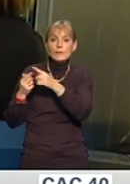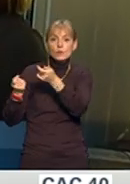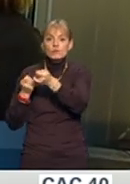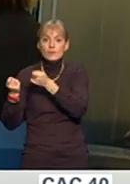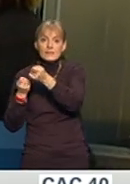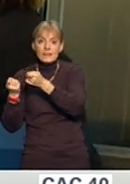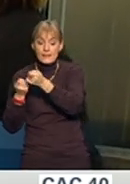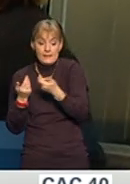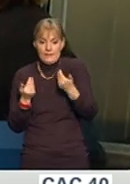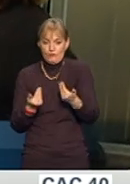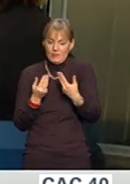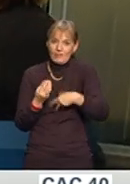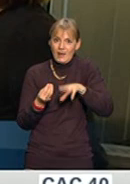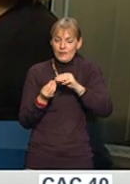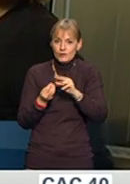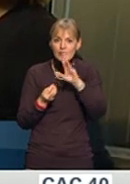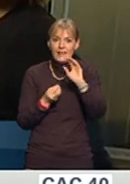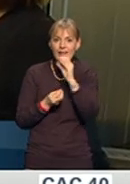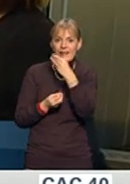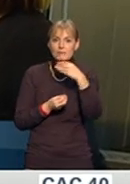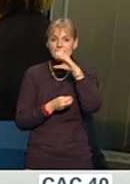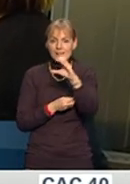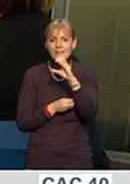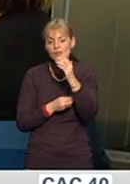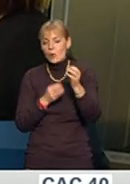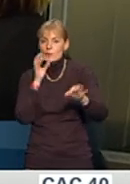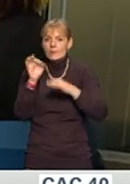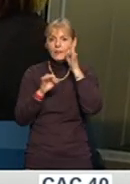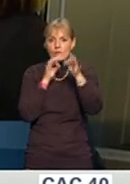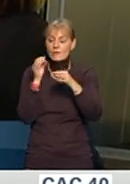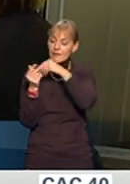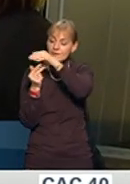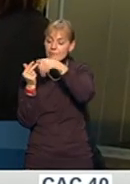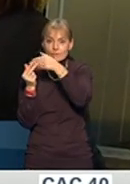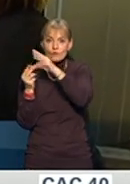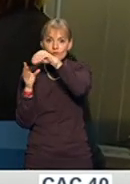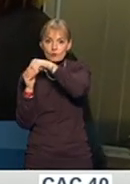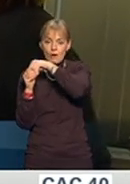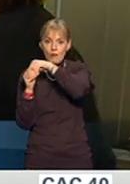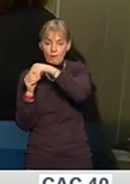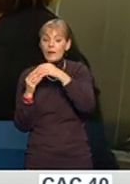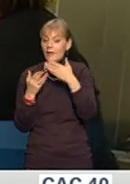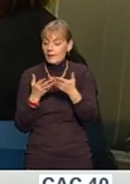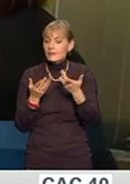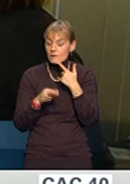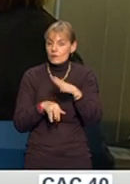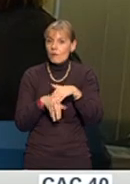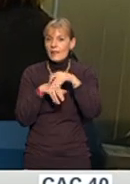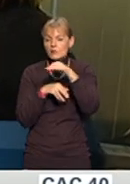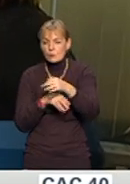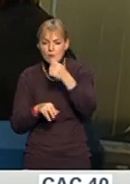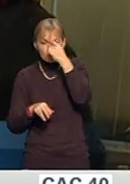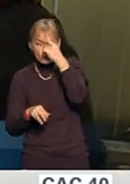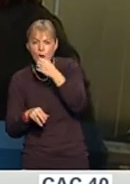aussi à partir de maintenant RMC Découverte a joué un rôle considérable dans cela. Il y a cru,